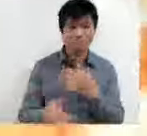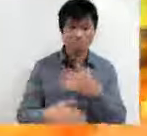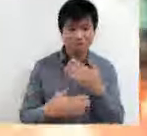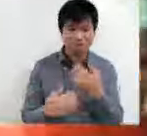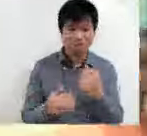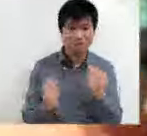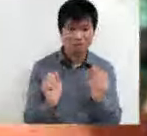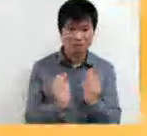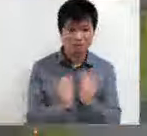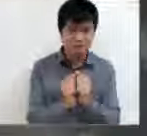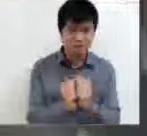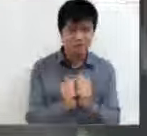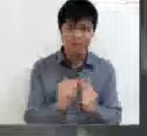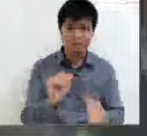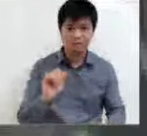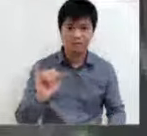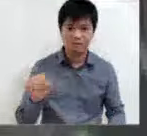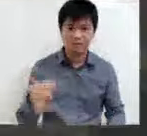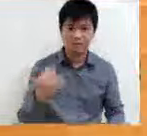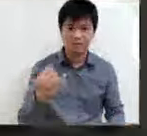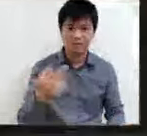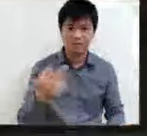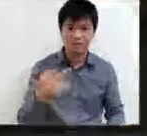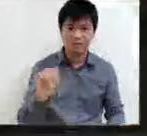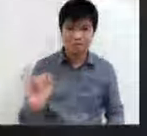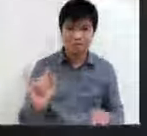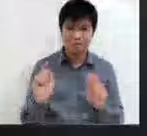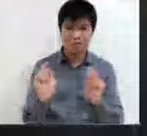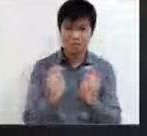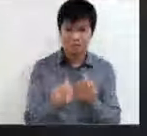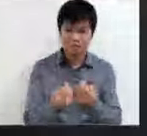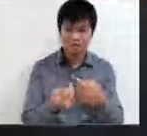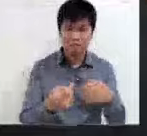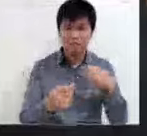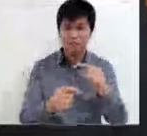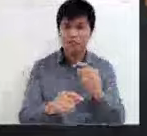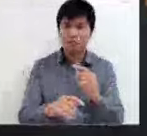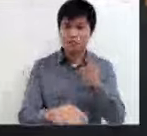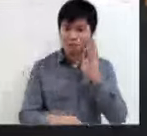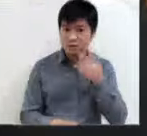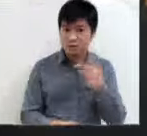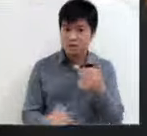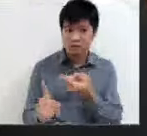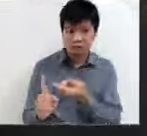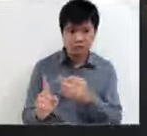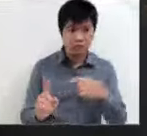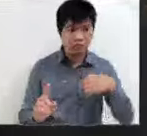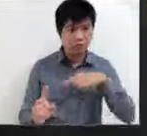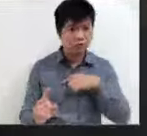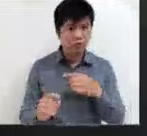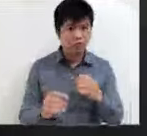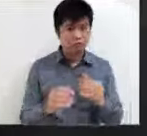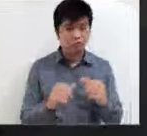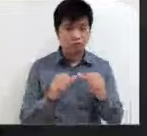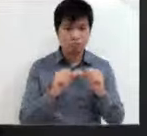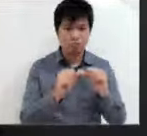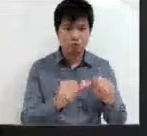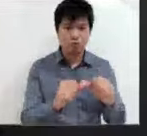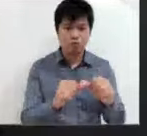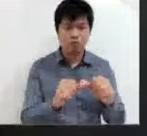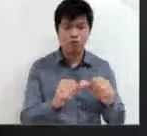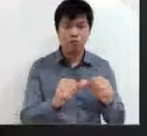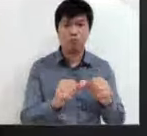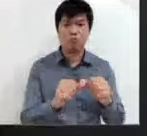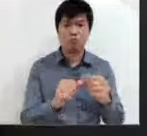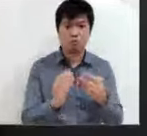of the team. Kapatid na siya. We continue to grow our news. We